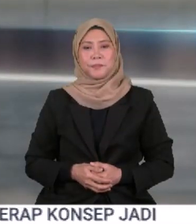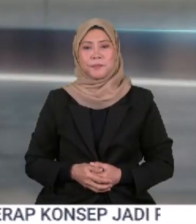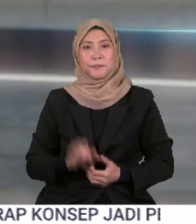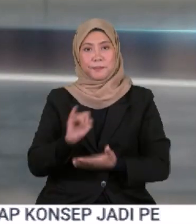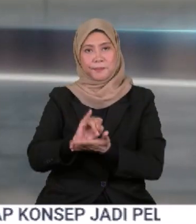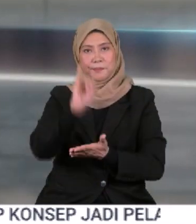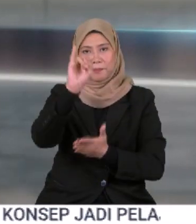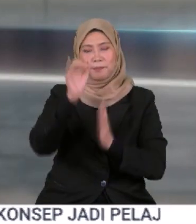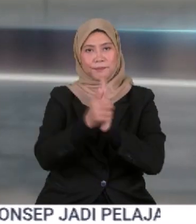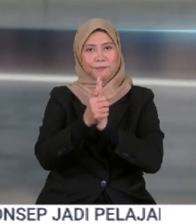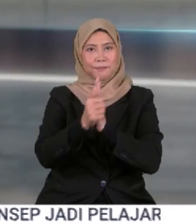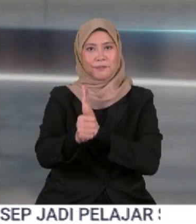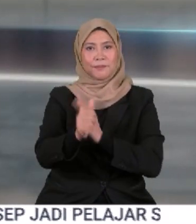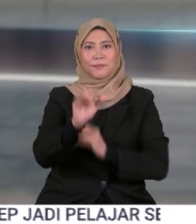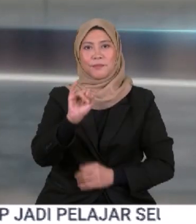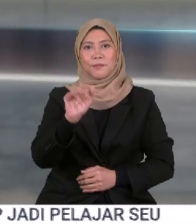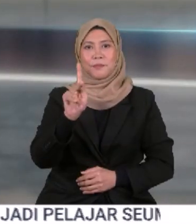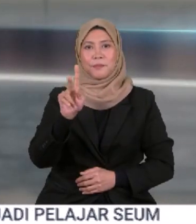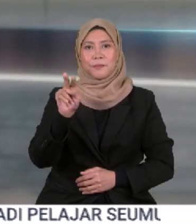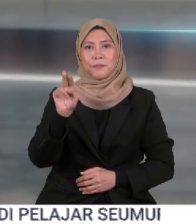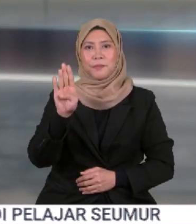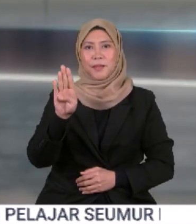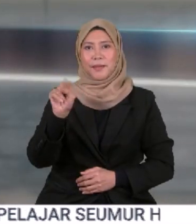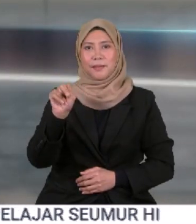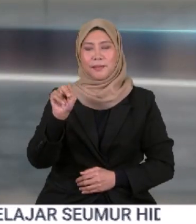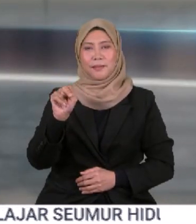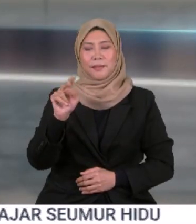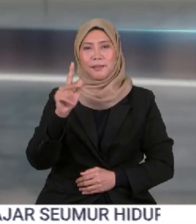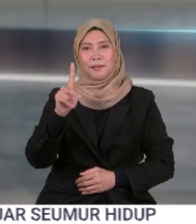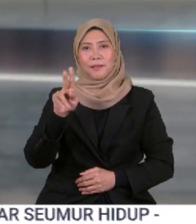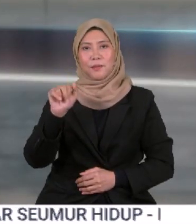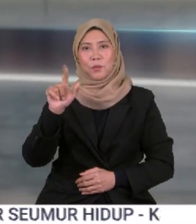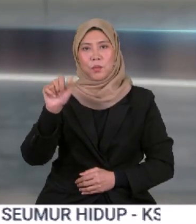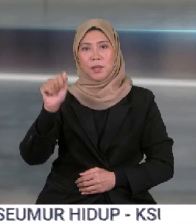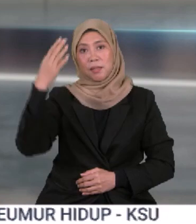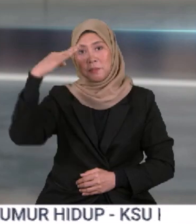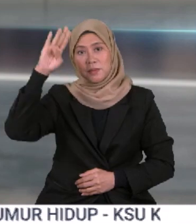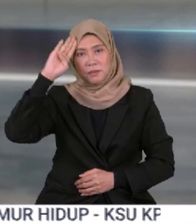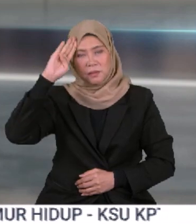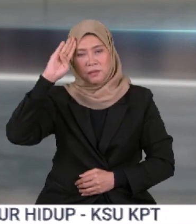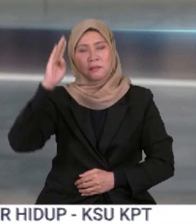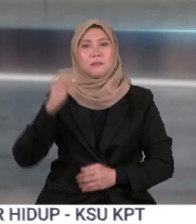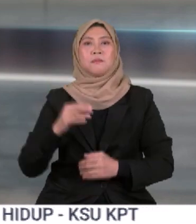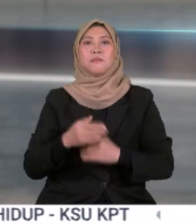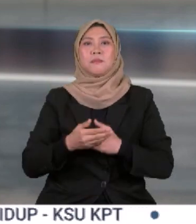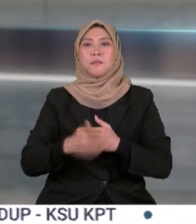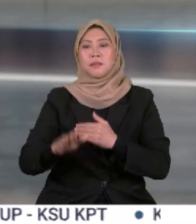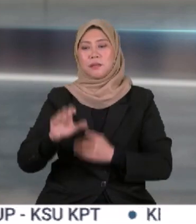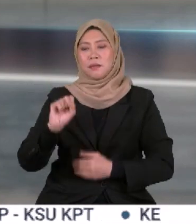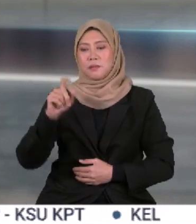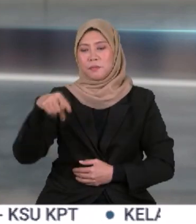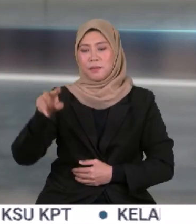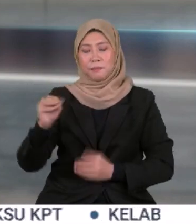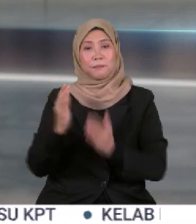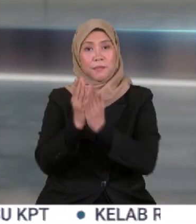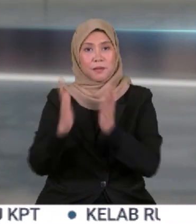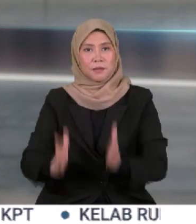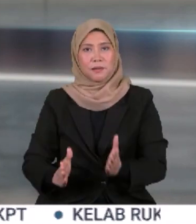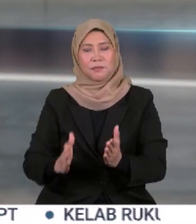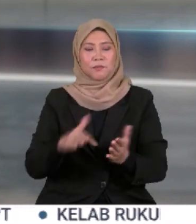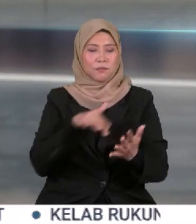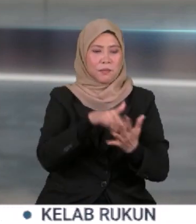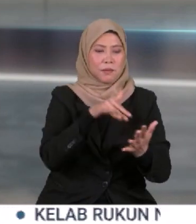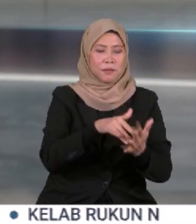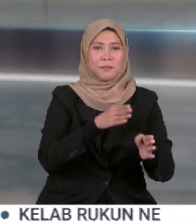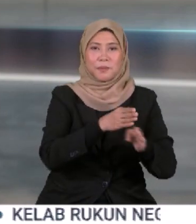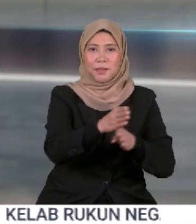Institut kemahiran belia negara ikbn Kuala Perlis terus menjadi pilihan pelajar lepasan SPM bagi mengikuti pengajian